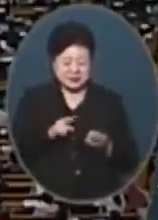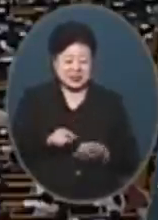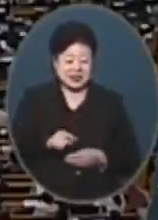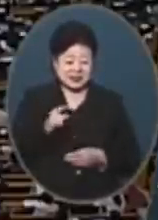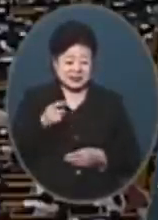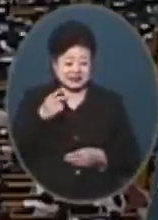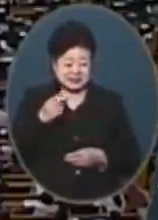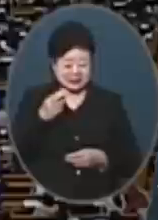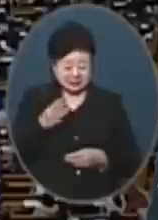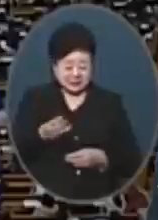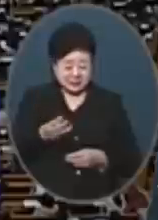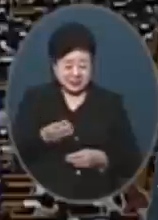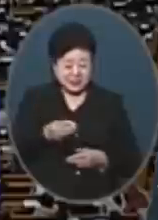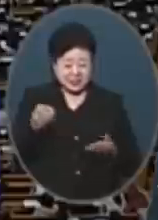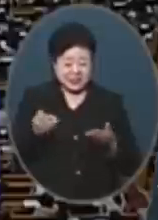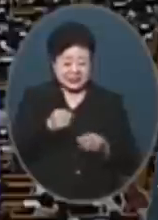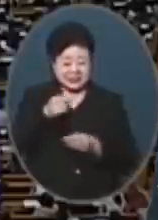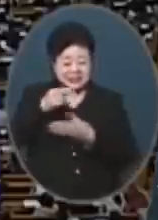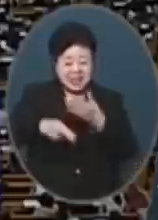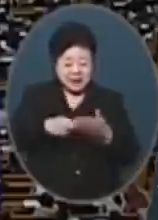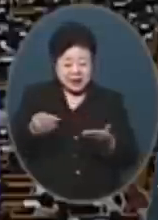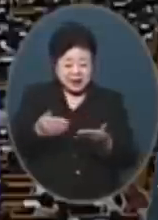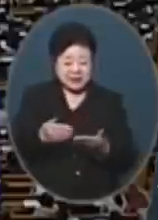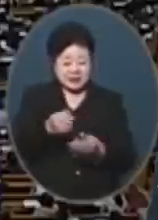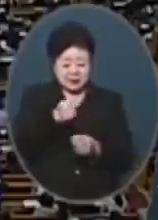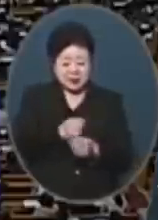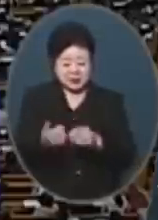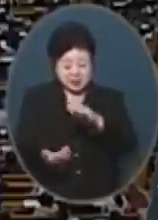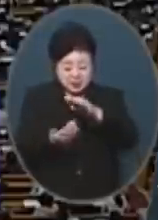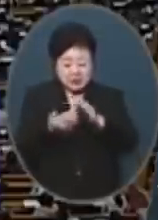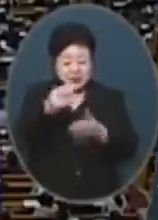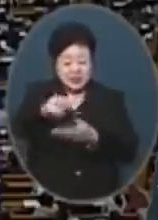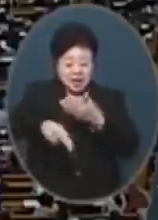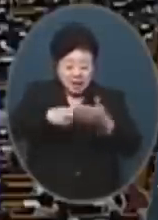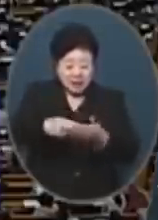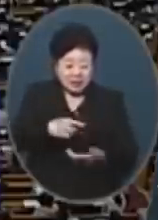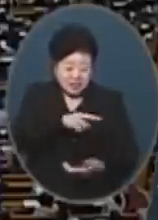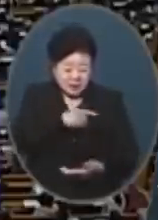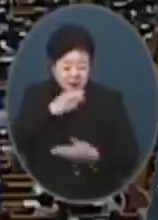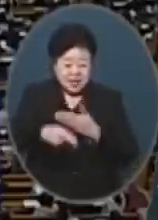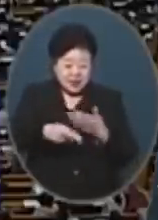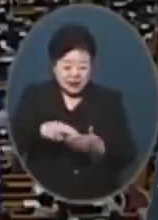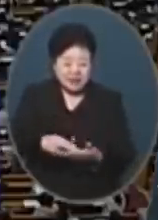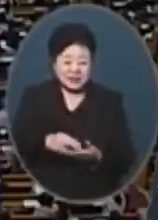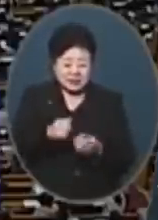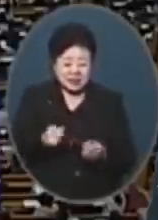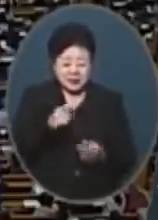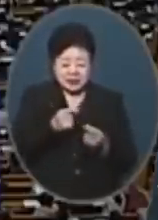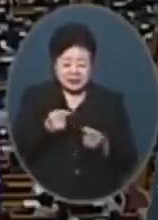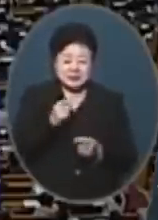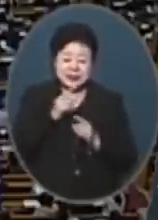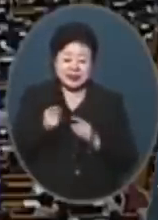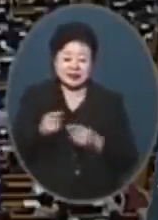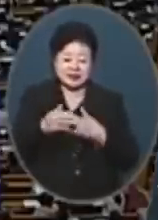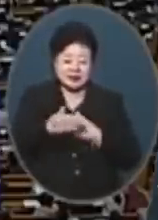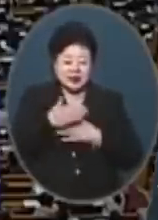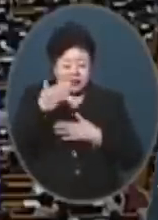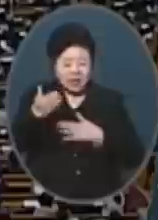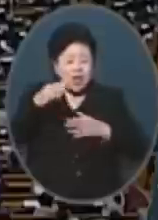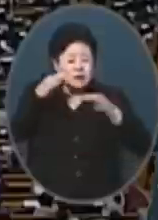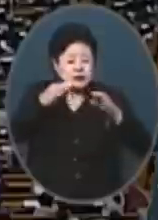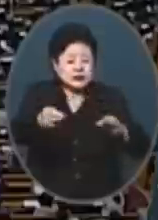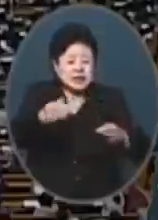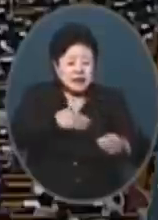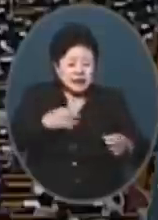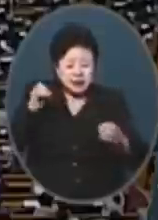3절에 일을 행하시는 야훼, 그 일을 지어 성취하는 야훼, 그 이름을 야훼라 하는 네가 이같이 이르노라. 너희는 내게